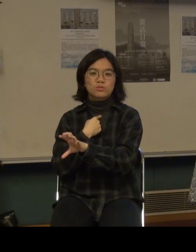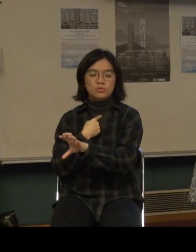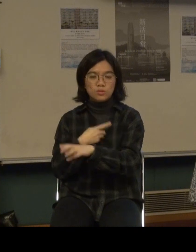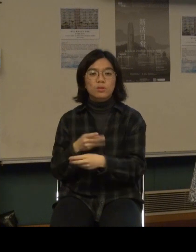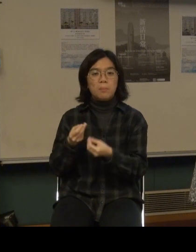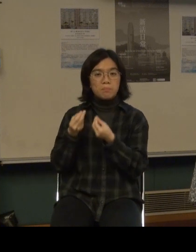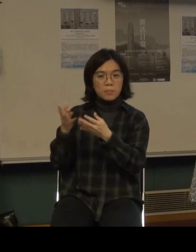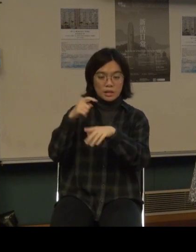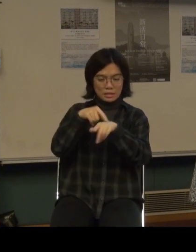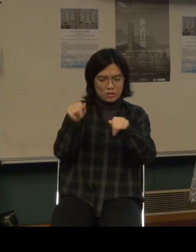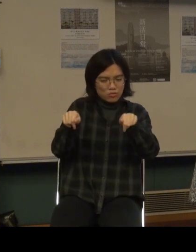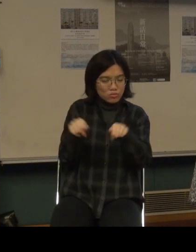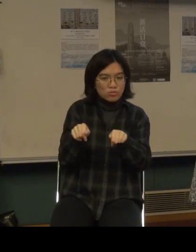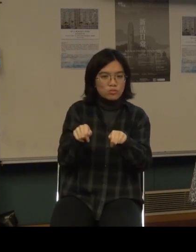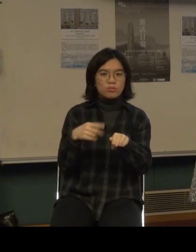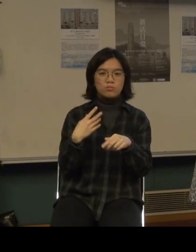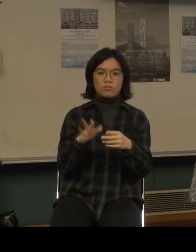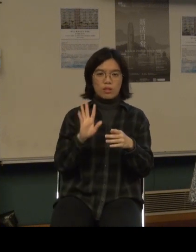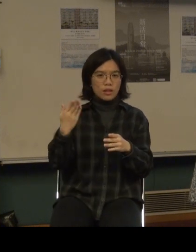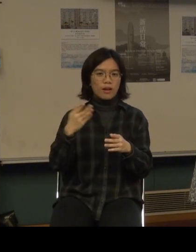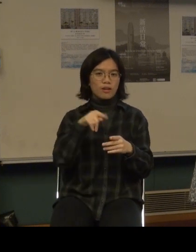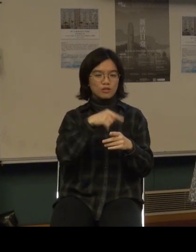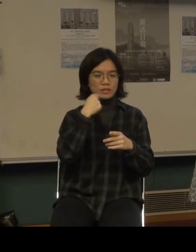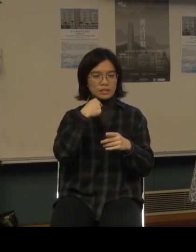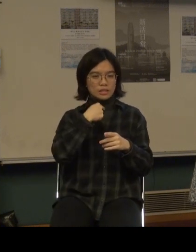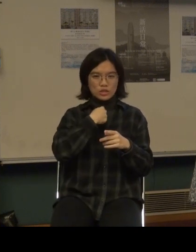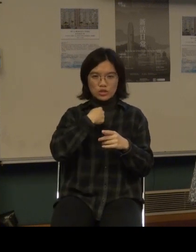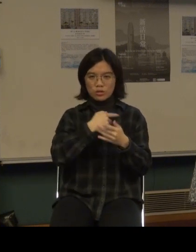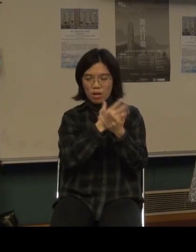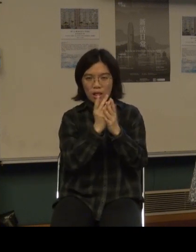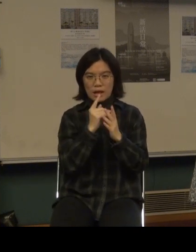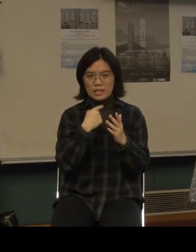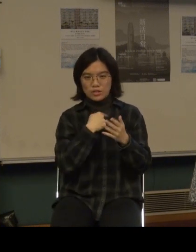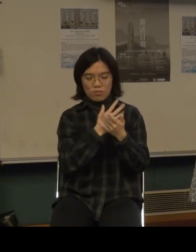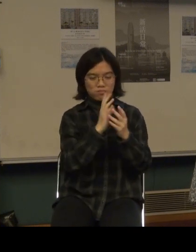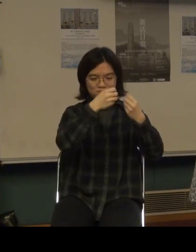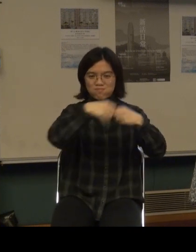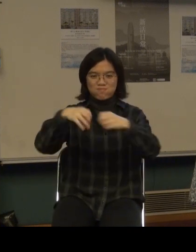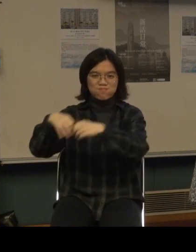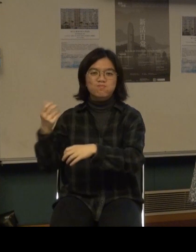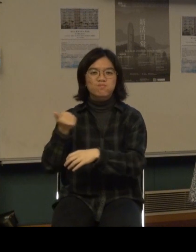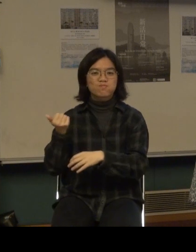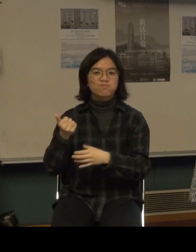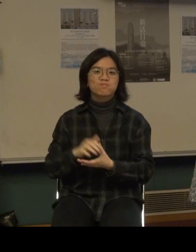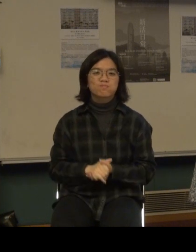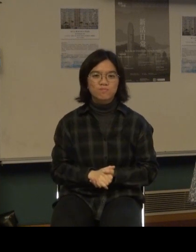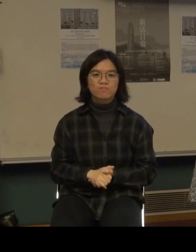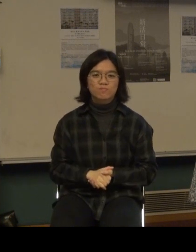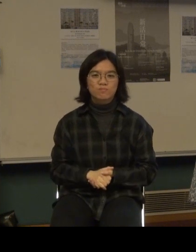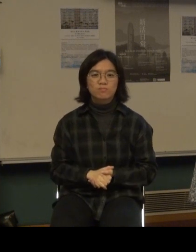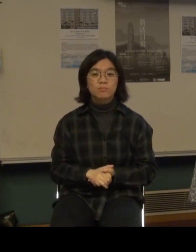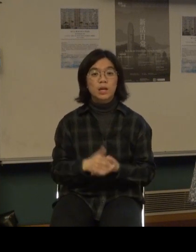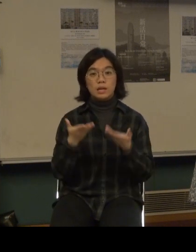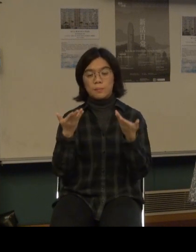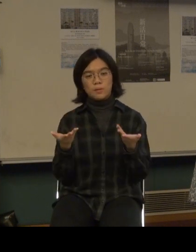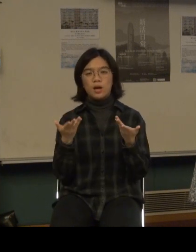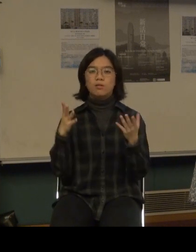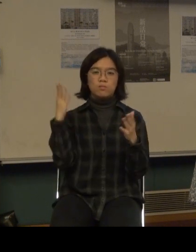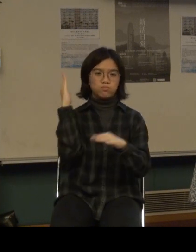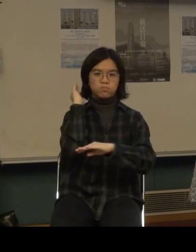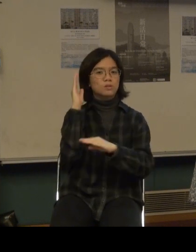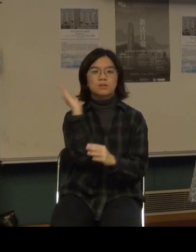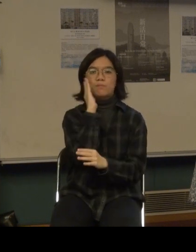間去解決咗可能好多市民嘅一啲嘅需要咯。今日我講的大致上是咁多，